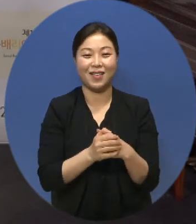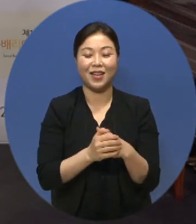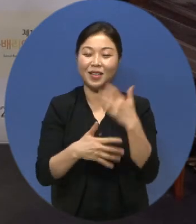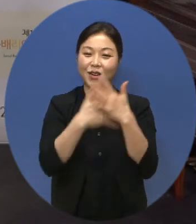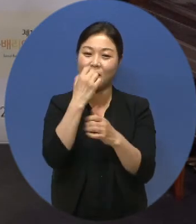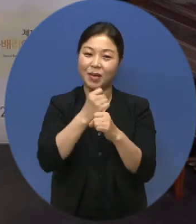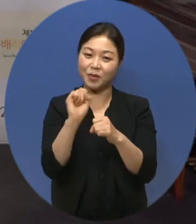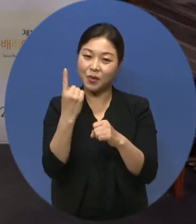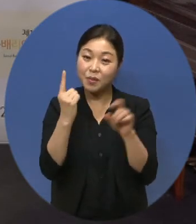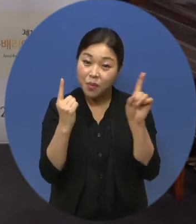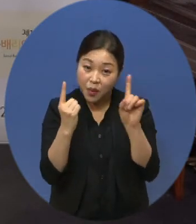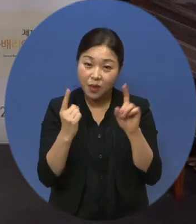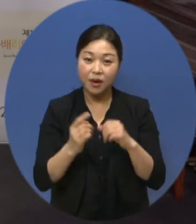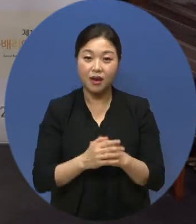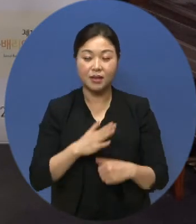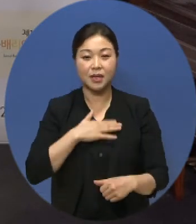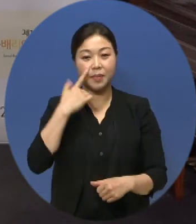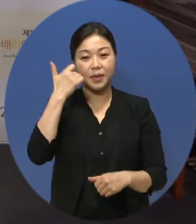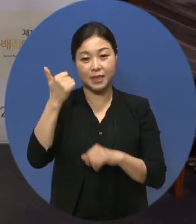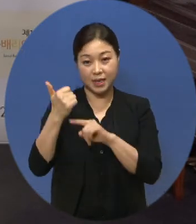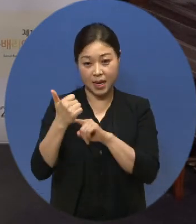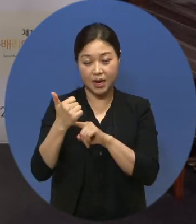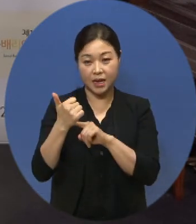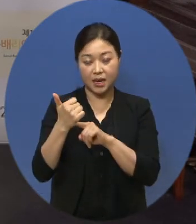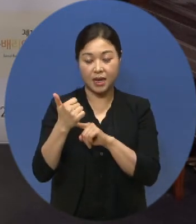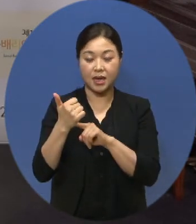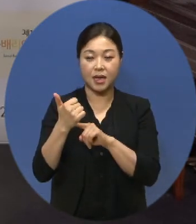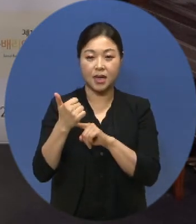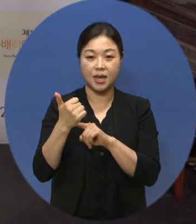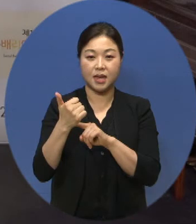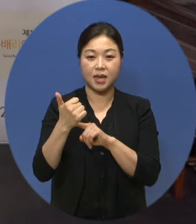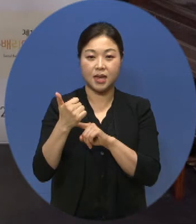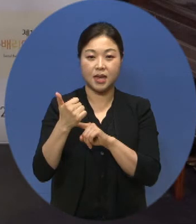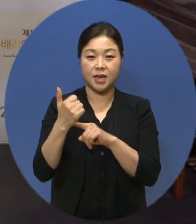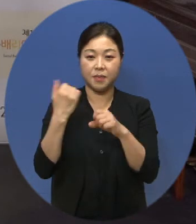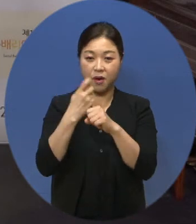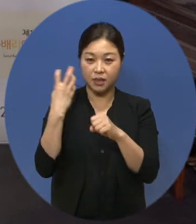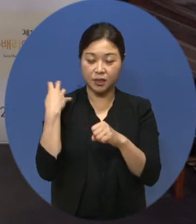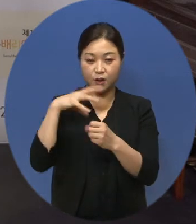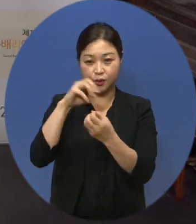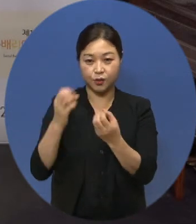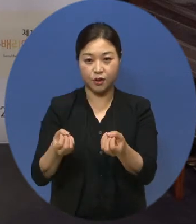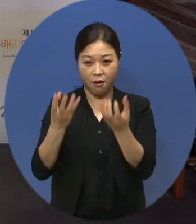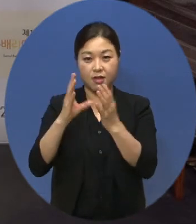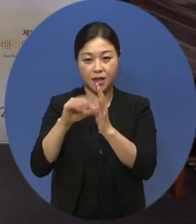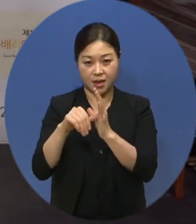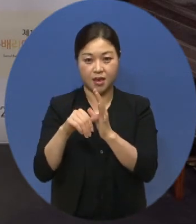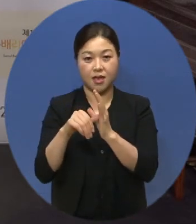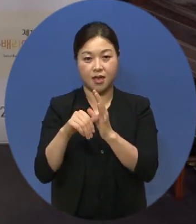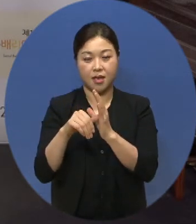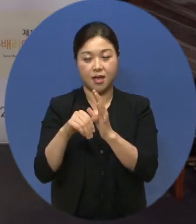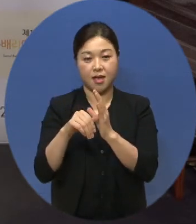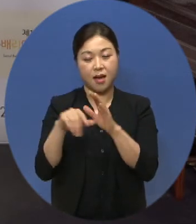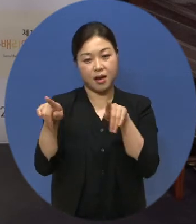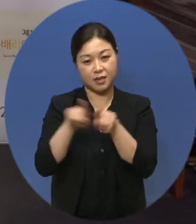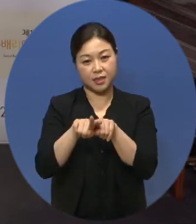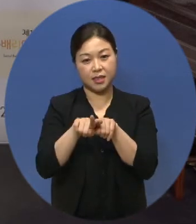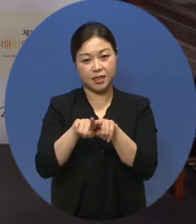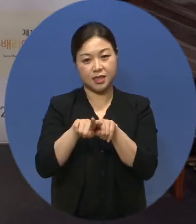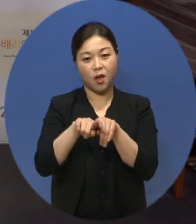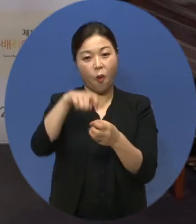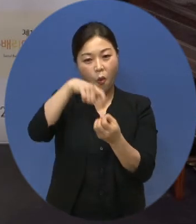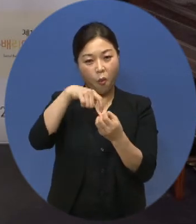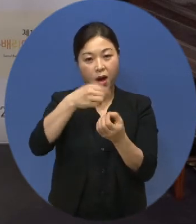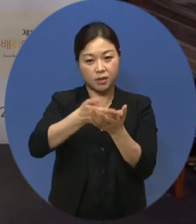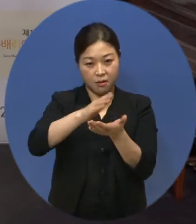계기 자체가 저희 아버지가 저랑 몇 해 전 추석 때 이제 같이 호박전을 굽다가